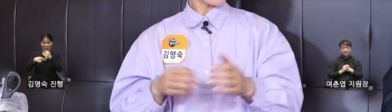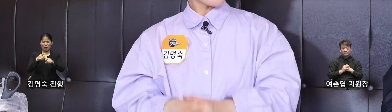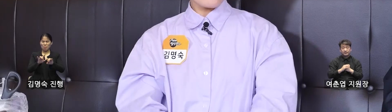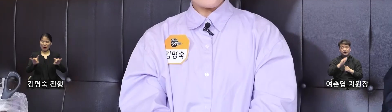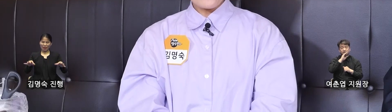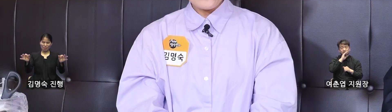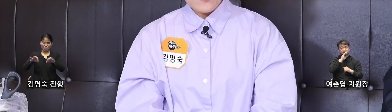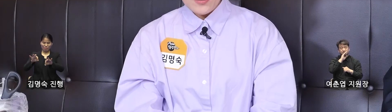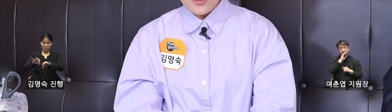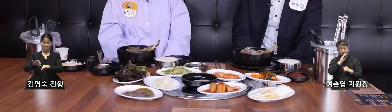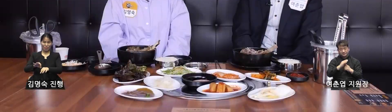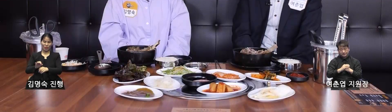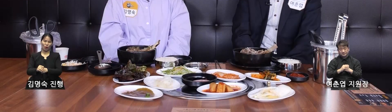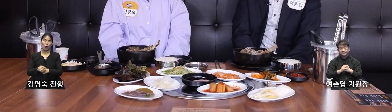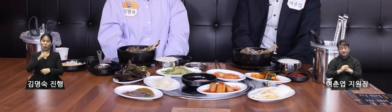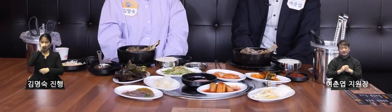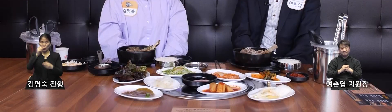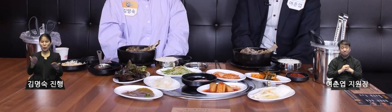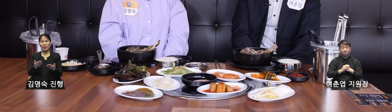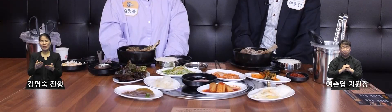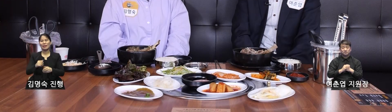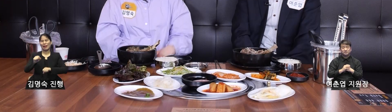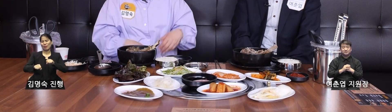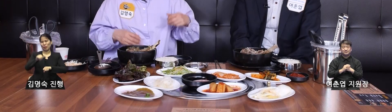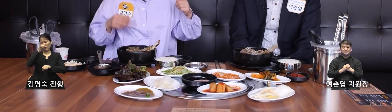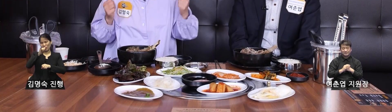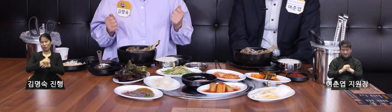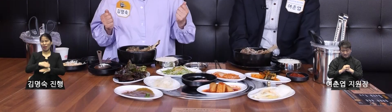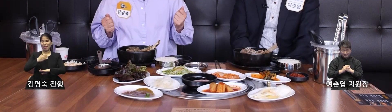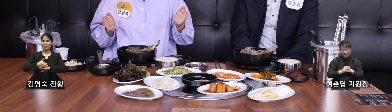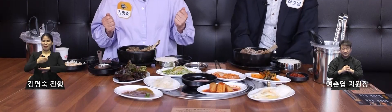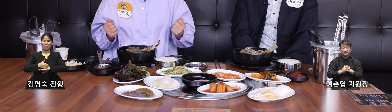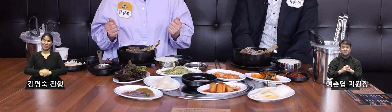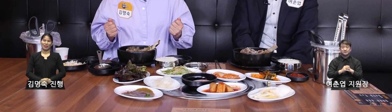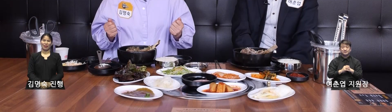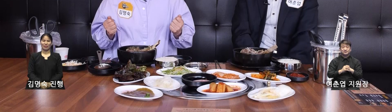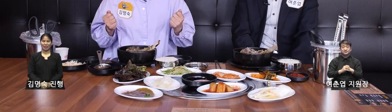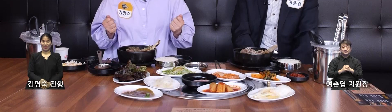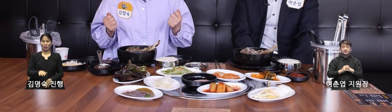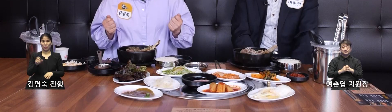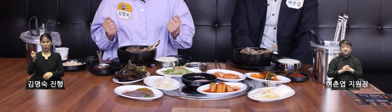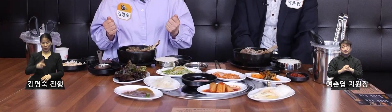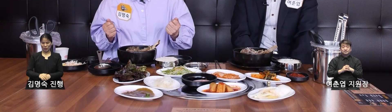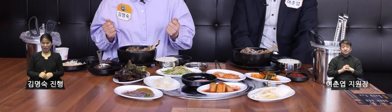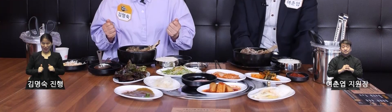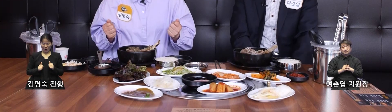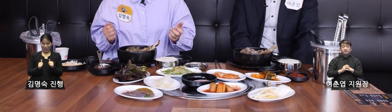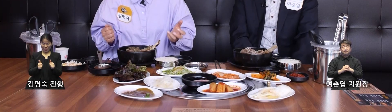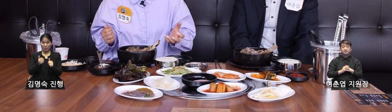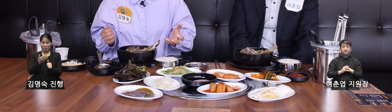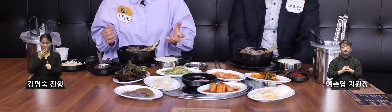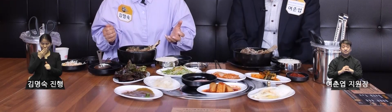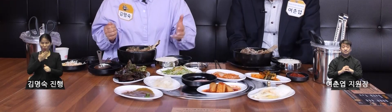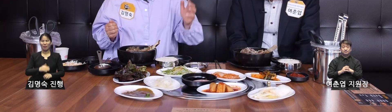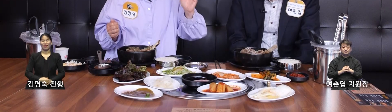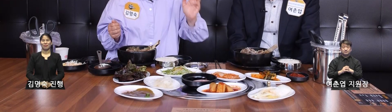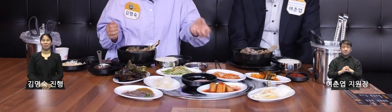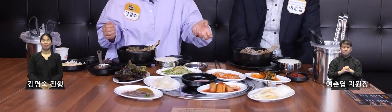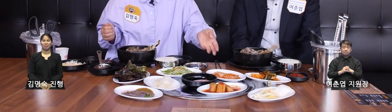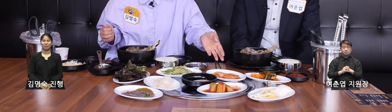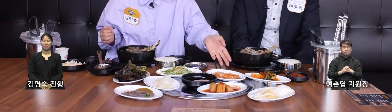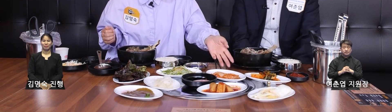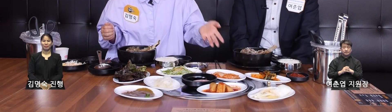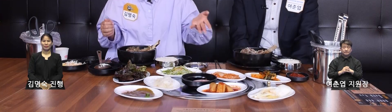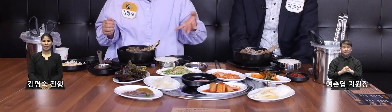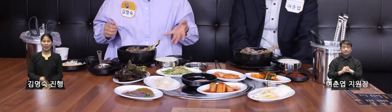매해마다 네. 너무 좋은 일 많이 해주셔서 참 감사하네요. 자 이제 또 저희들이 또 열심히 또 이제 맛을 봐야 될 텐데